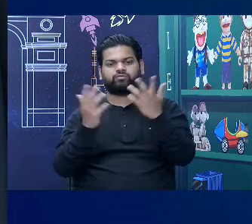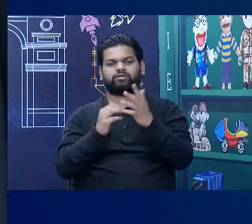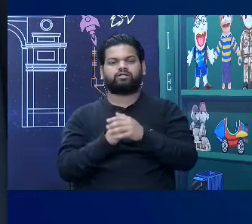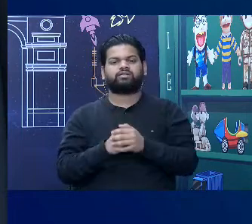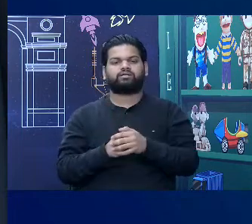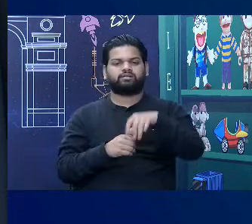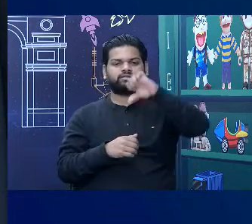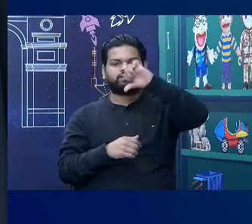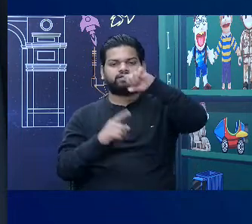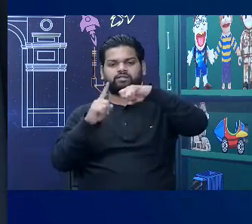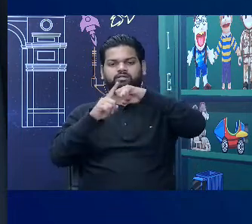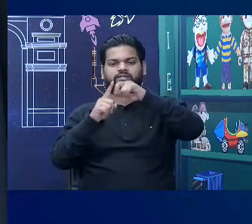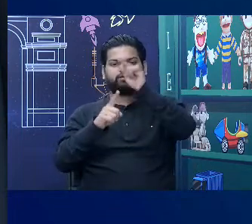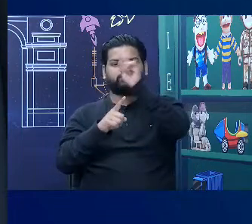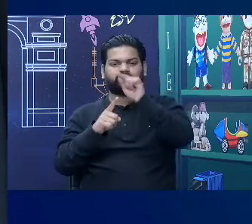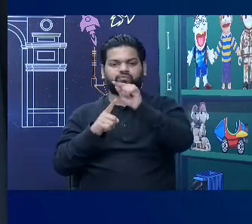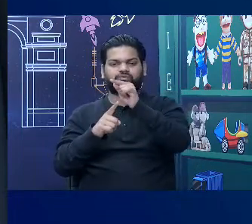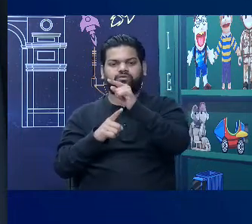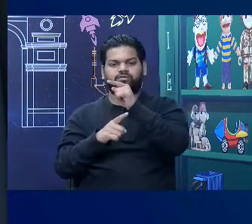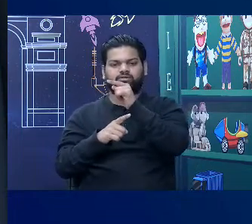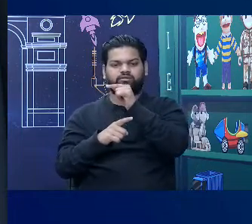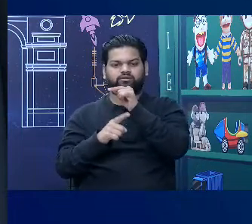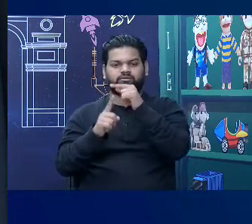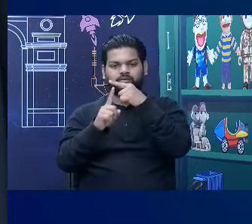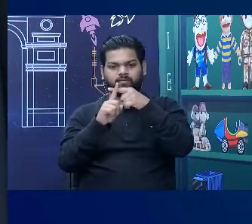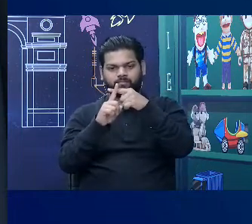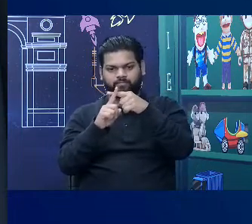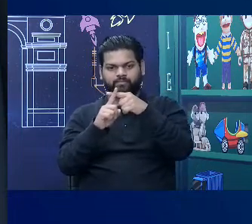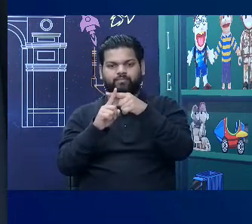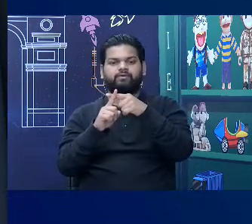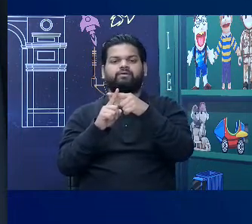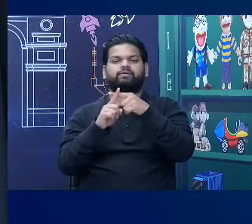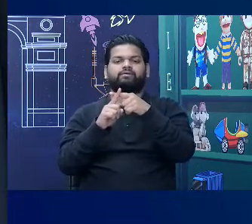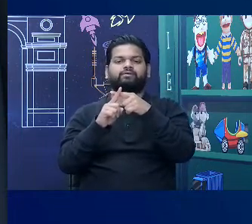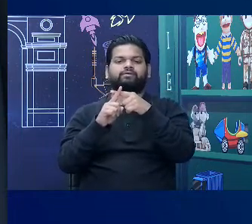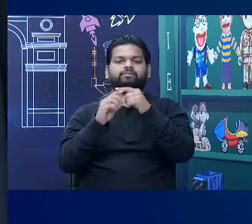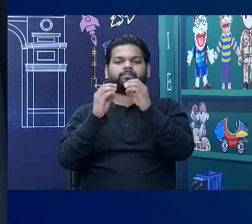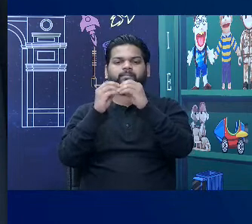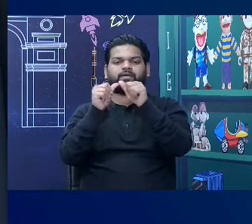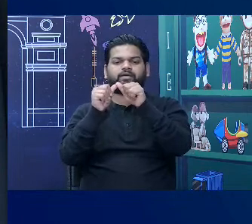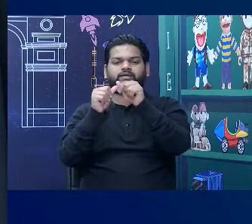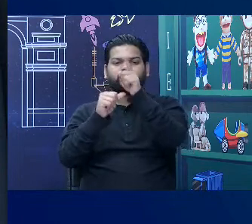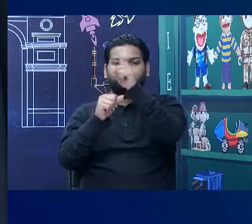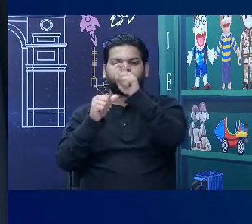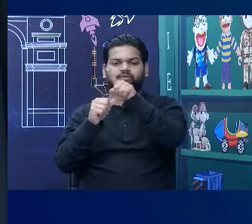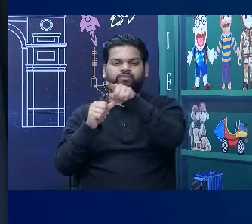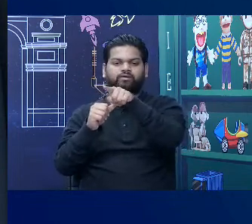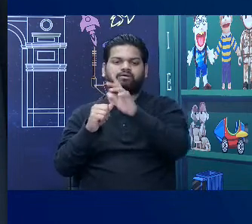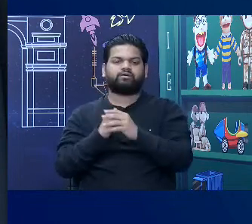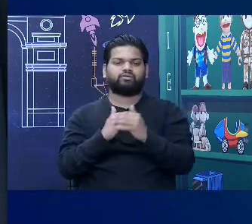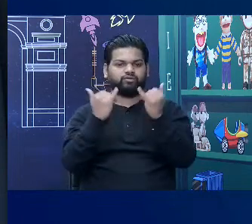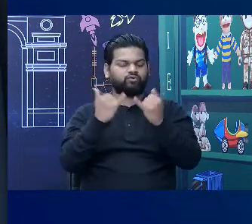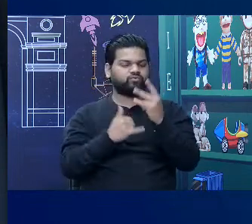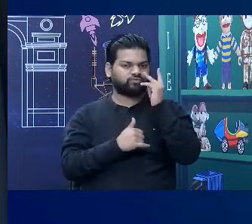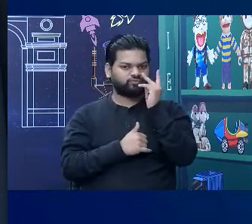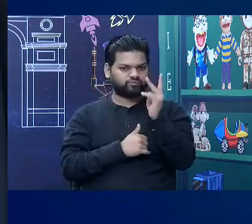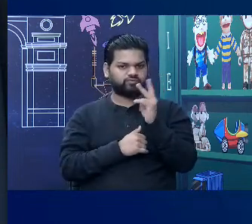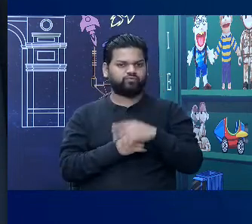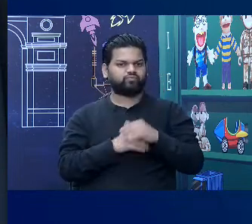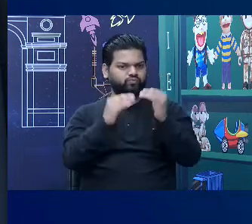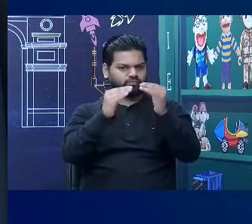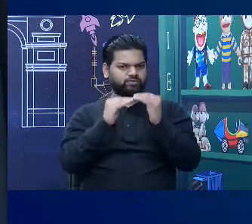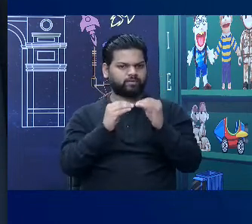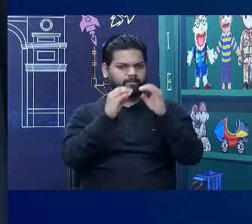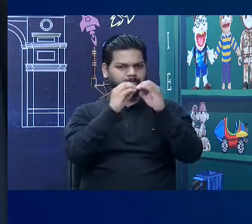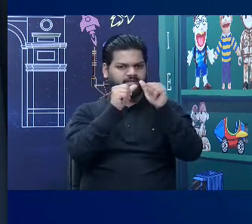हुआ? 9k स्क्वायर प्लस BA स्क्वायर. ठीक है, अब हमें BA स्क्वायर निकालना है, तो